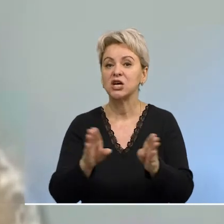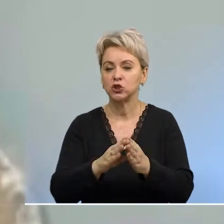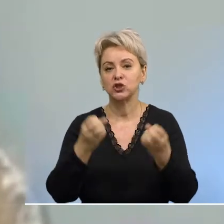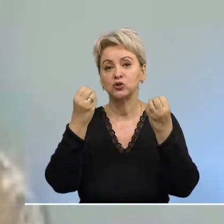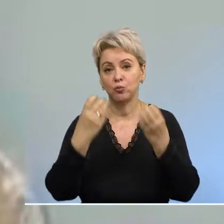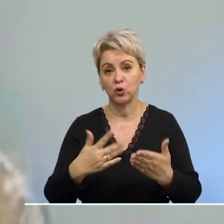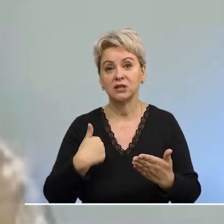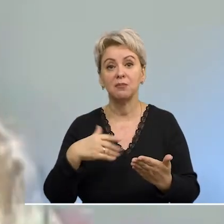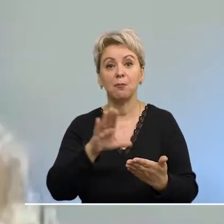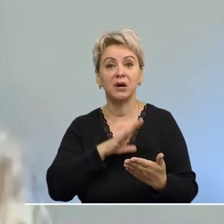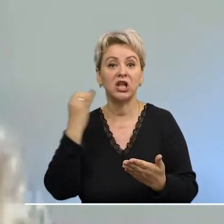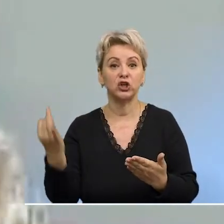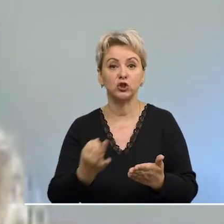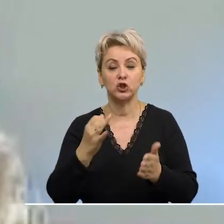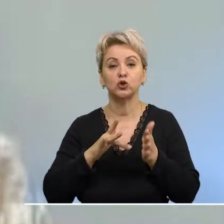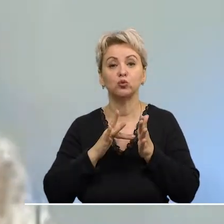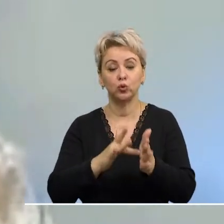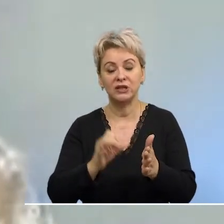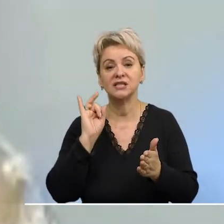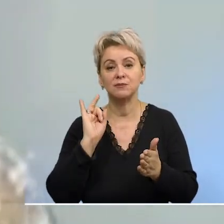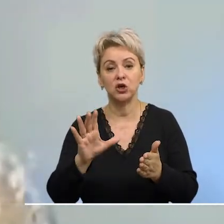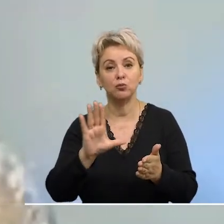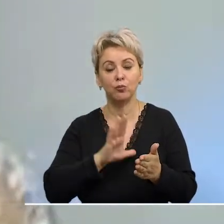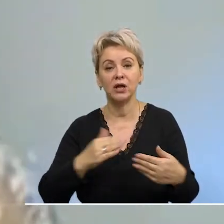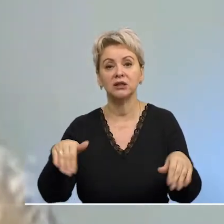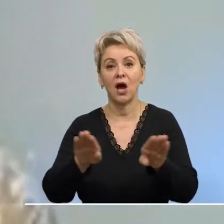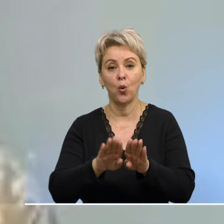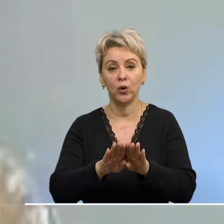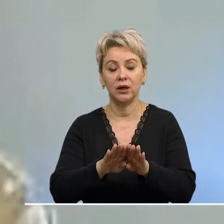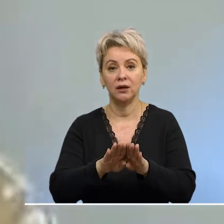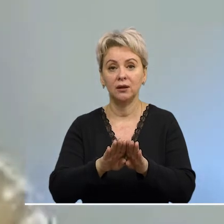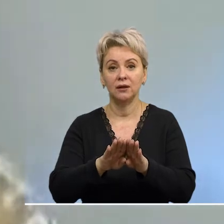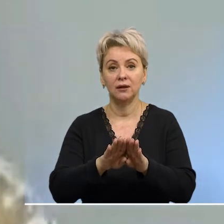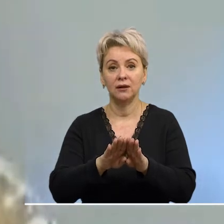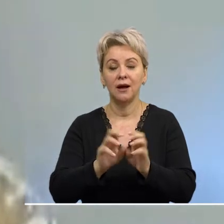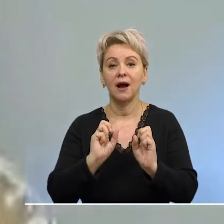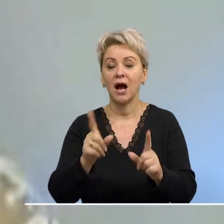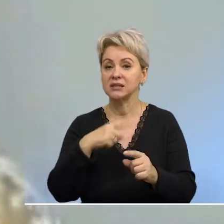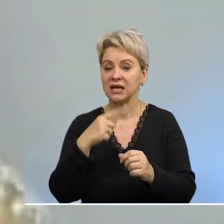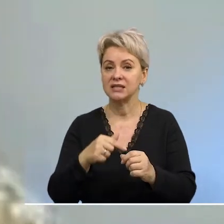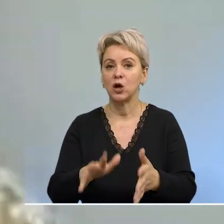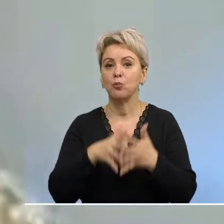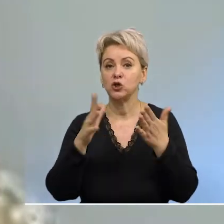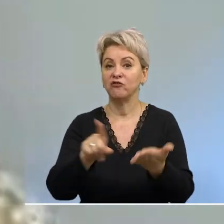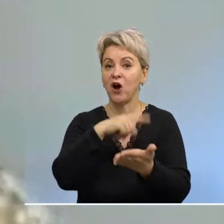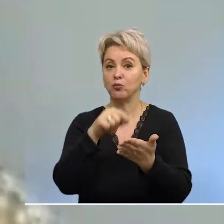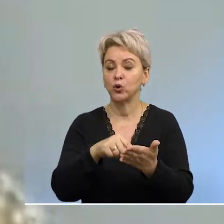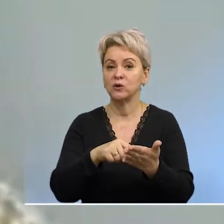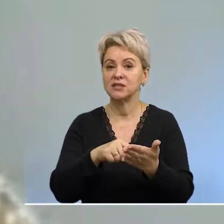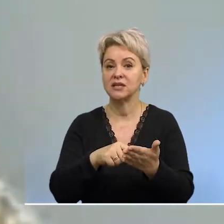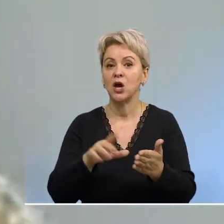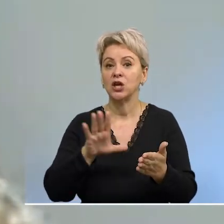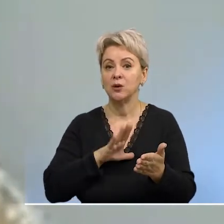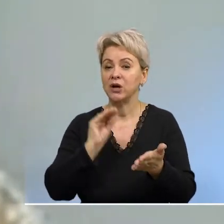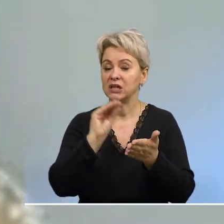сошлись просто. Да? Мне был интересен туризм, и был такой, как сказать, глобальный вопрос,